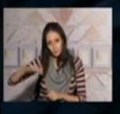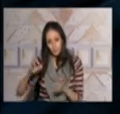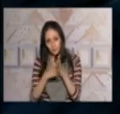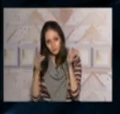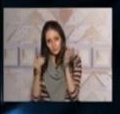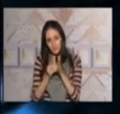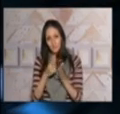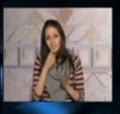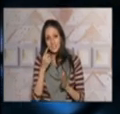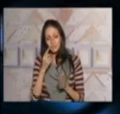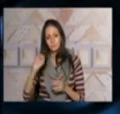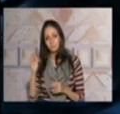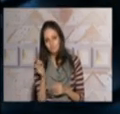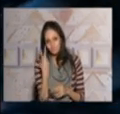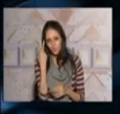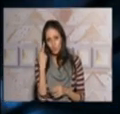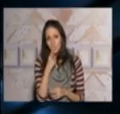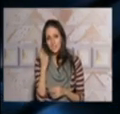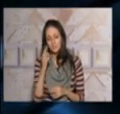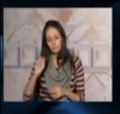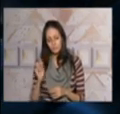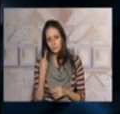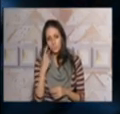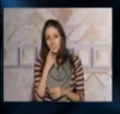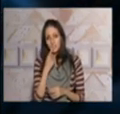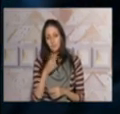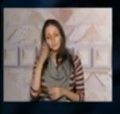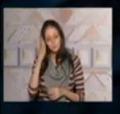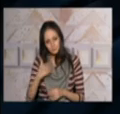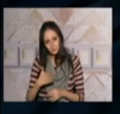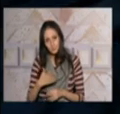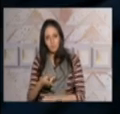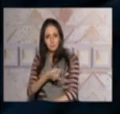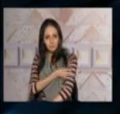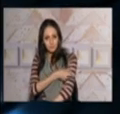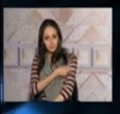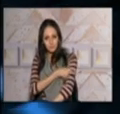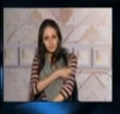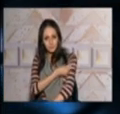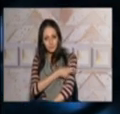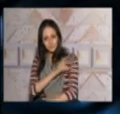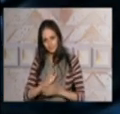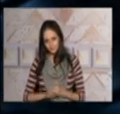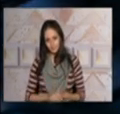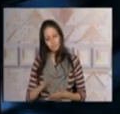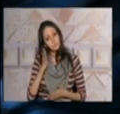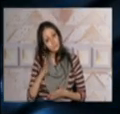ما انا ده اللي كنت حاسال حضرتك فيه يا استاذ رفعت. نعم. لاني انا قريت يا فندم ان في احتمال ان